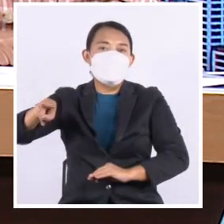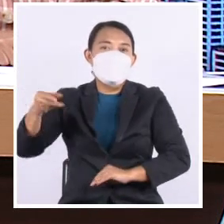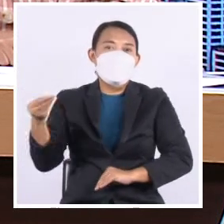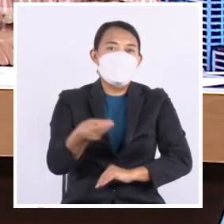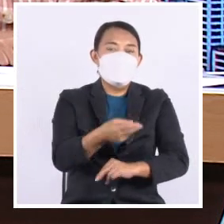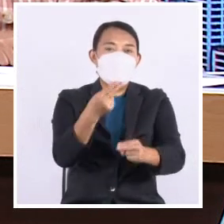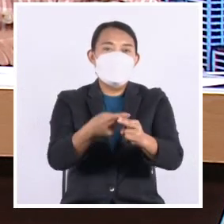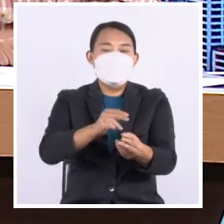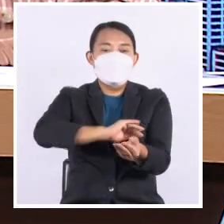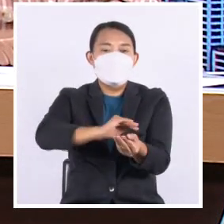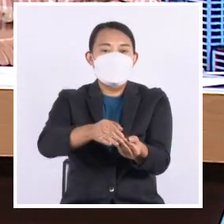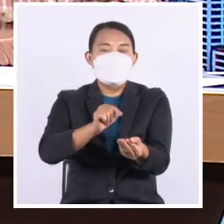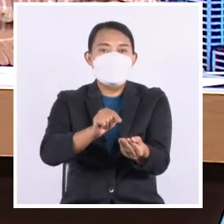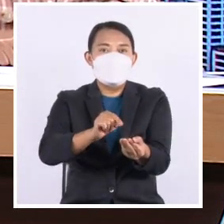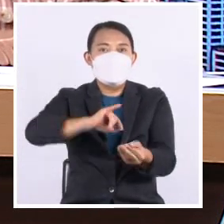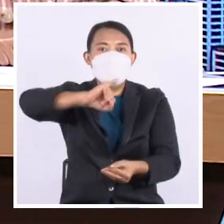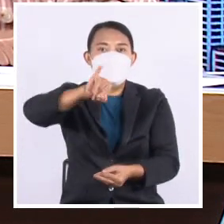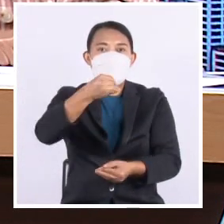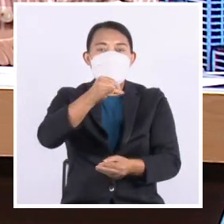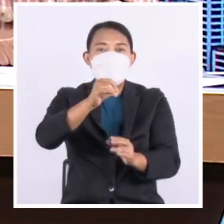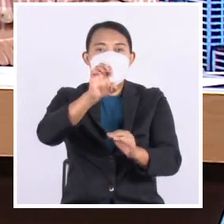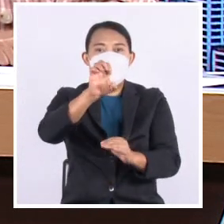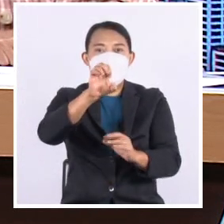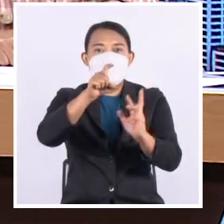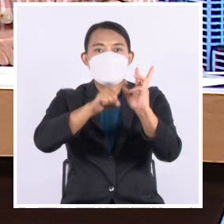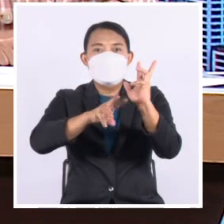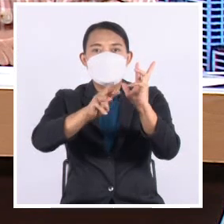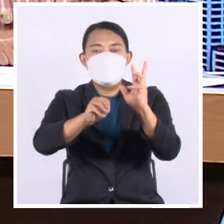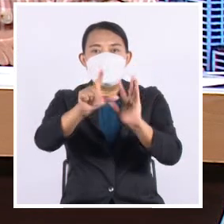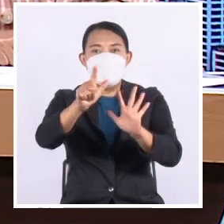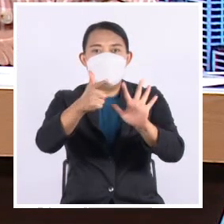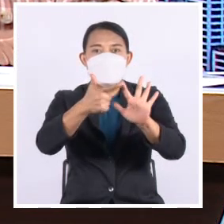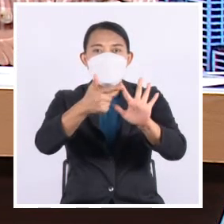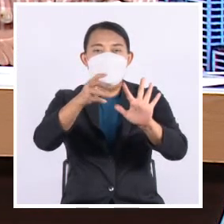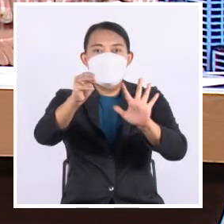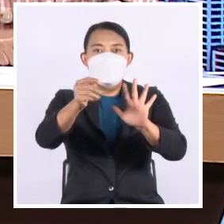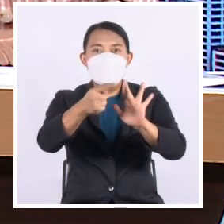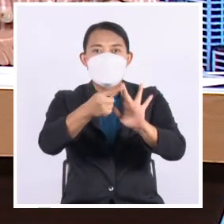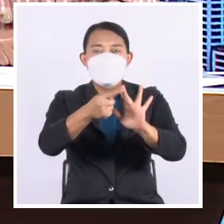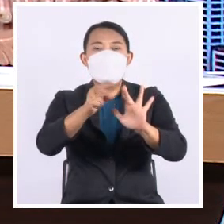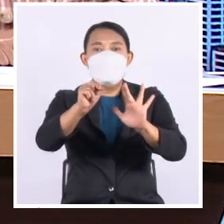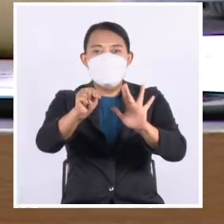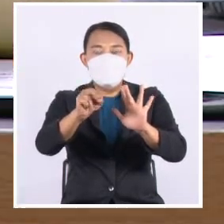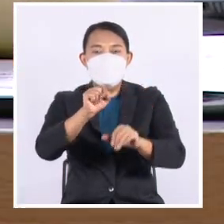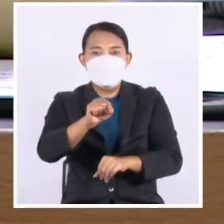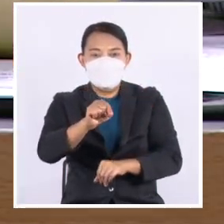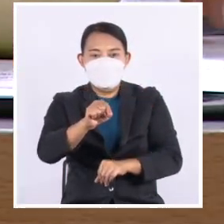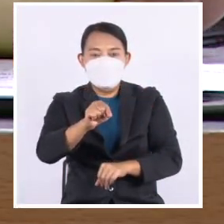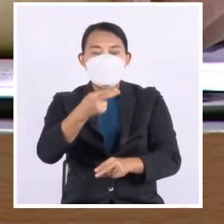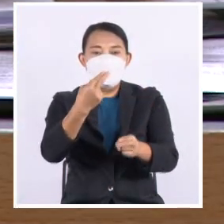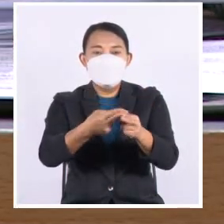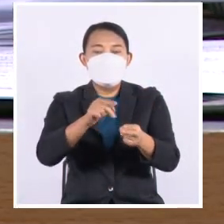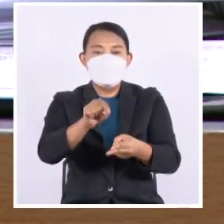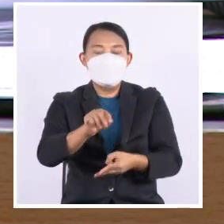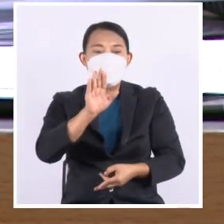จิ๋มละมุนจิ๋มเนี่ยมาจากชื่อเมียส่วนละมุนก็คื รสชาติของมะม่วงนี่นี่นี่เอ้